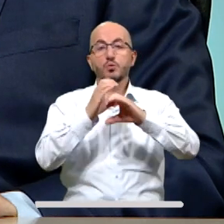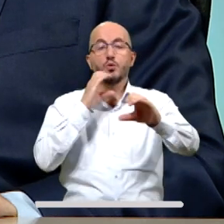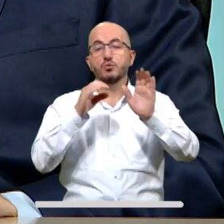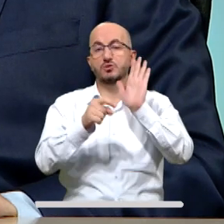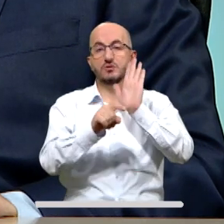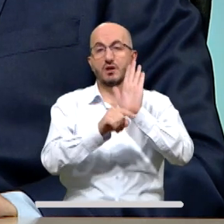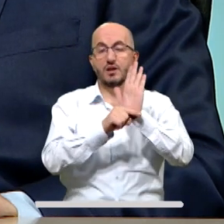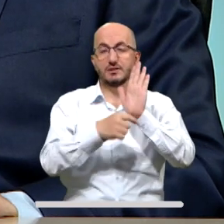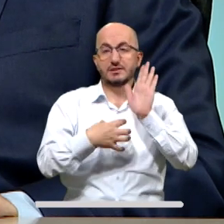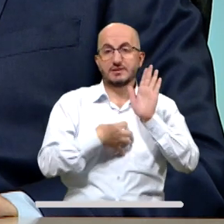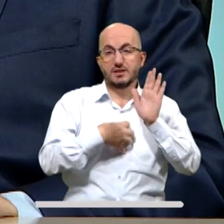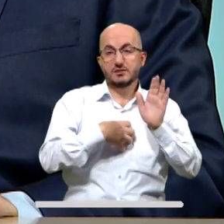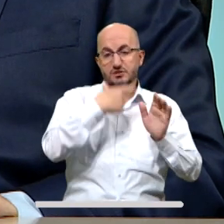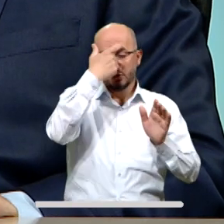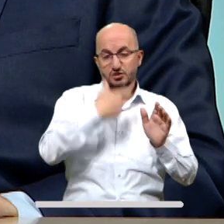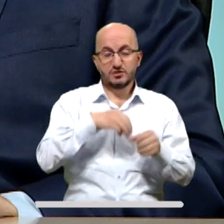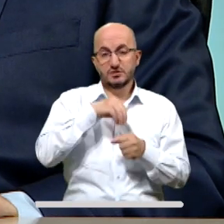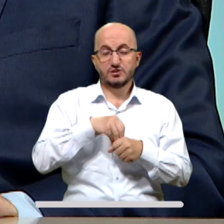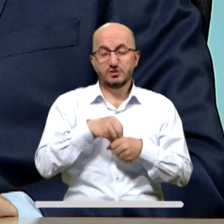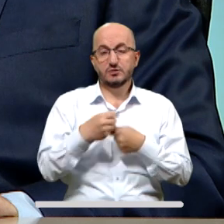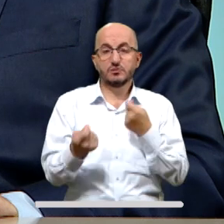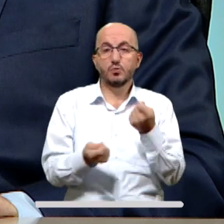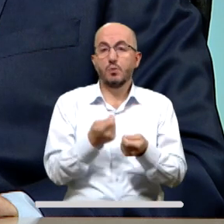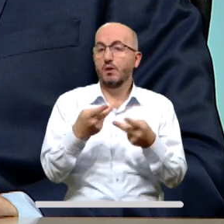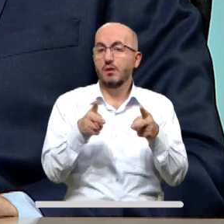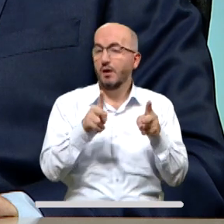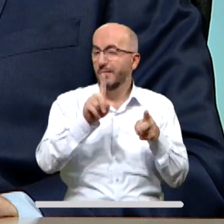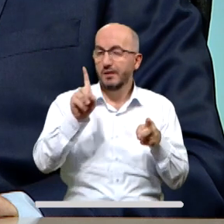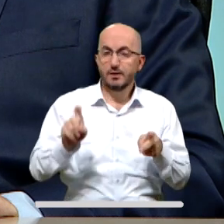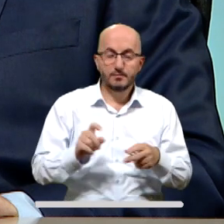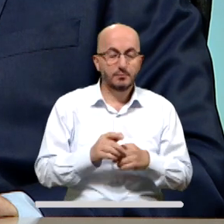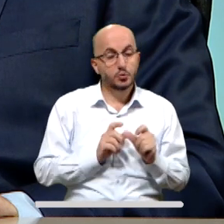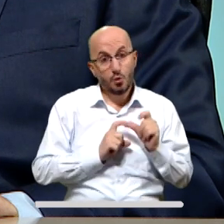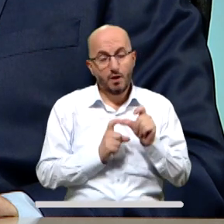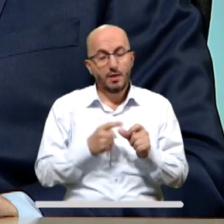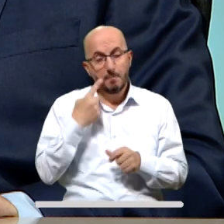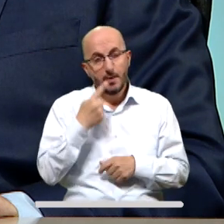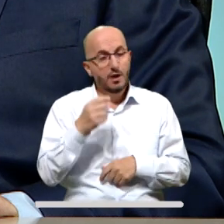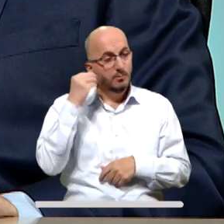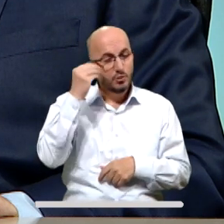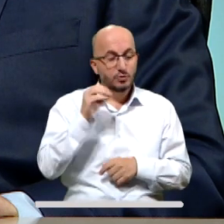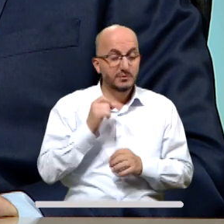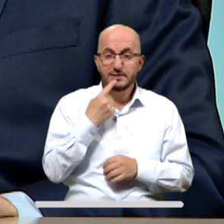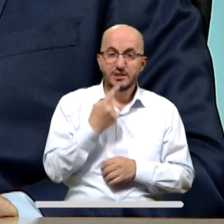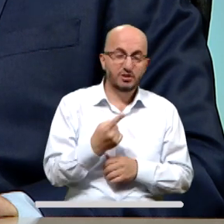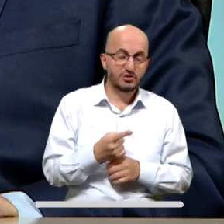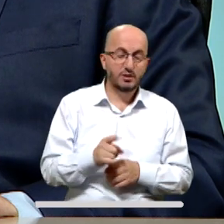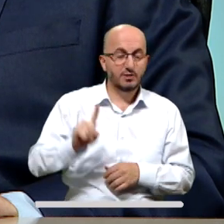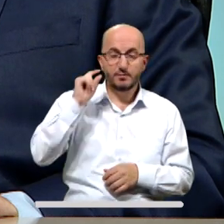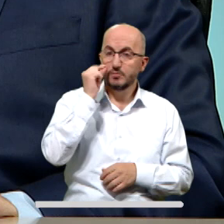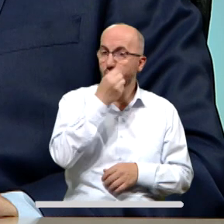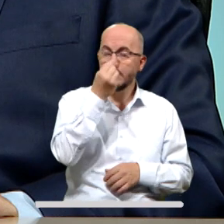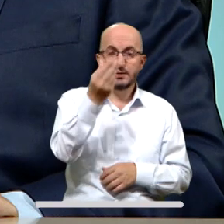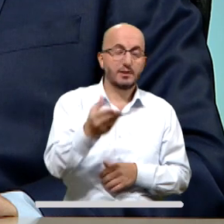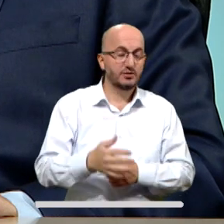kendi şahsında kullanabilir mi? Evet, soralım Ali Bey, bakalım hocamız ne diyecek. Rabbimiz kolaylıklar ihsan